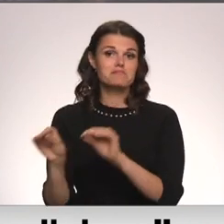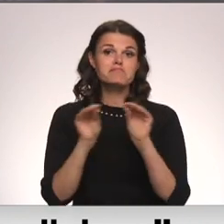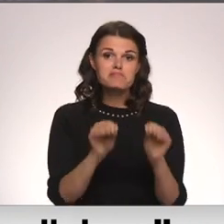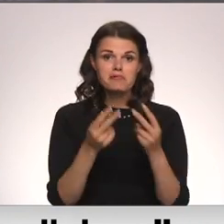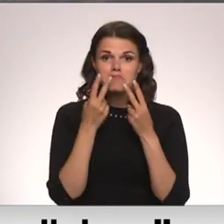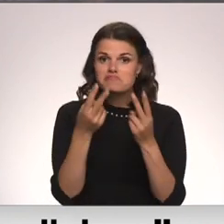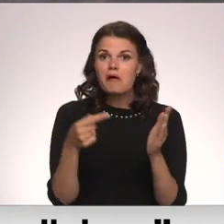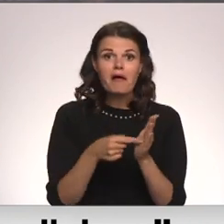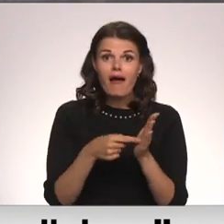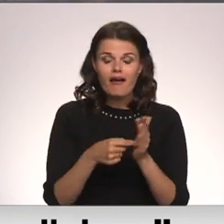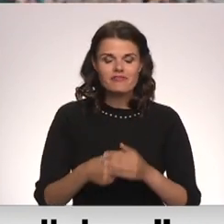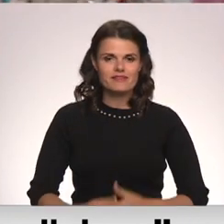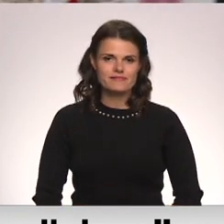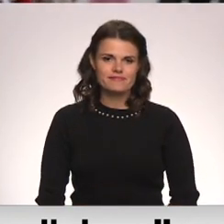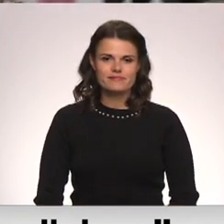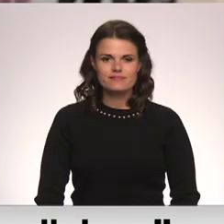Turpina Dāvids Freidenfelds.